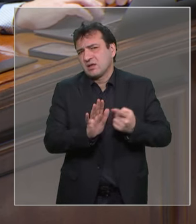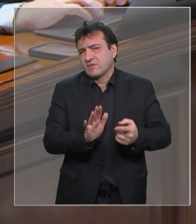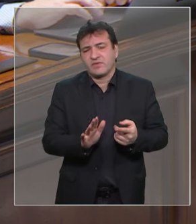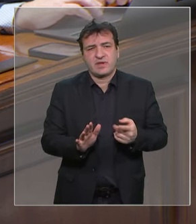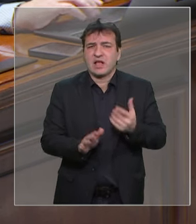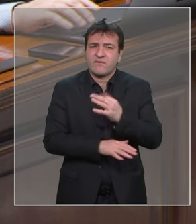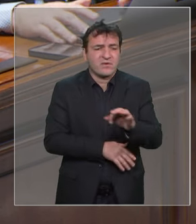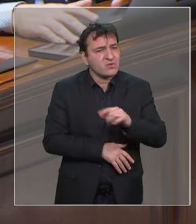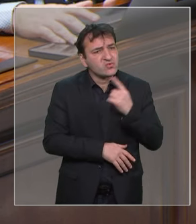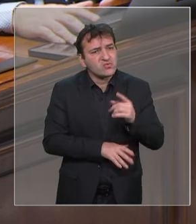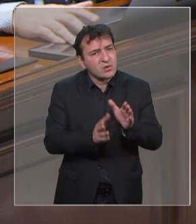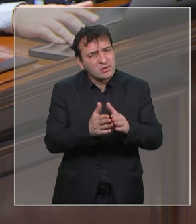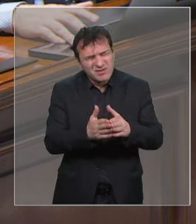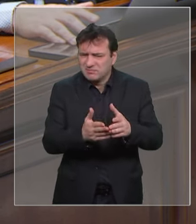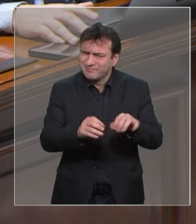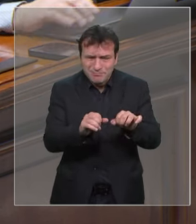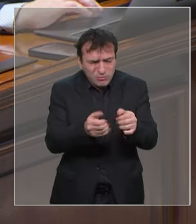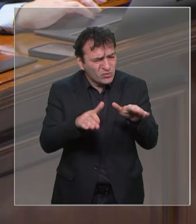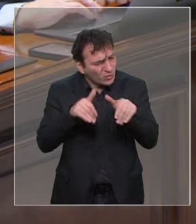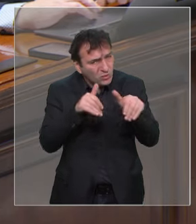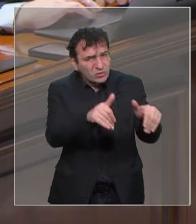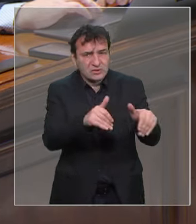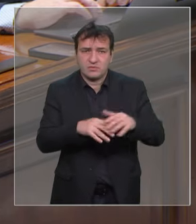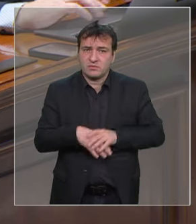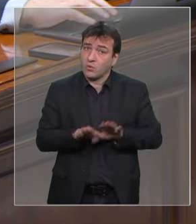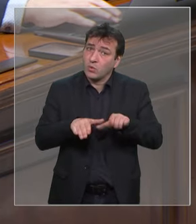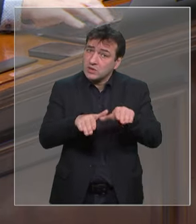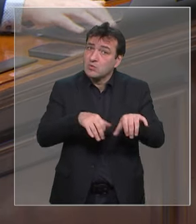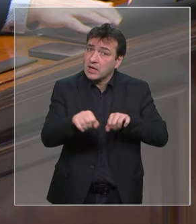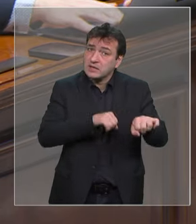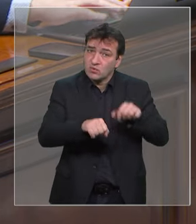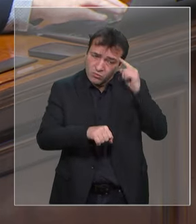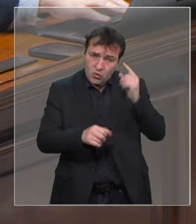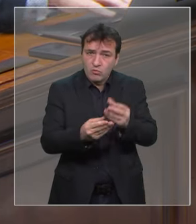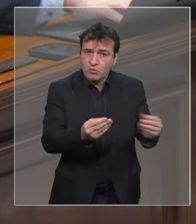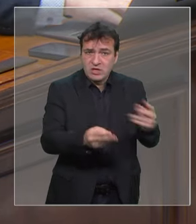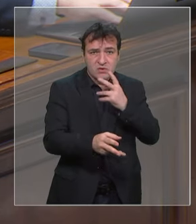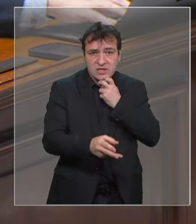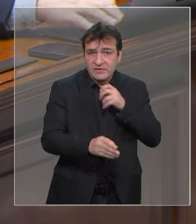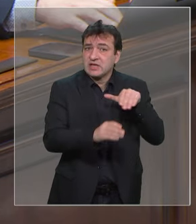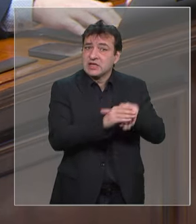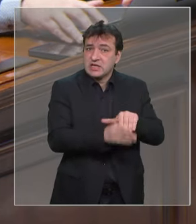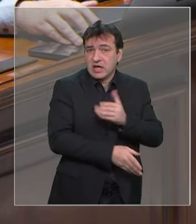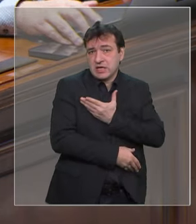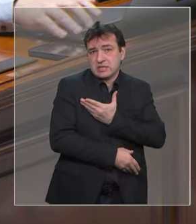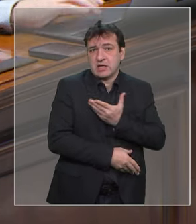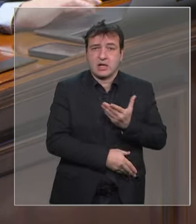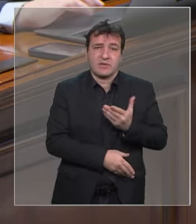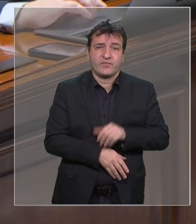trêve. Elle poursuit son action en faveur des populations civiles à Gaza qui n'ont pas à payer les crimes du